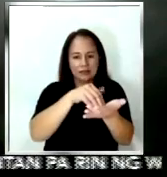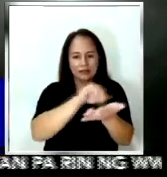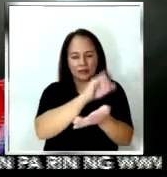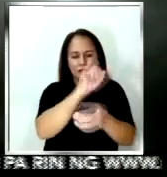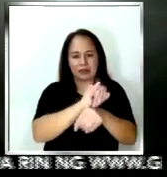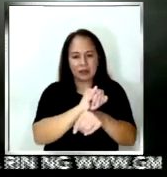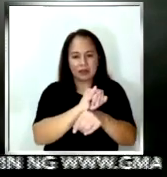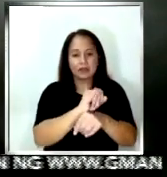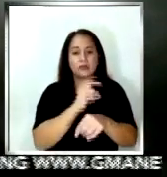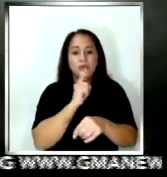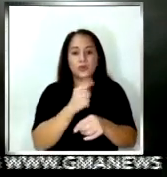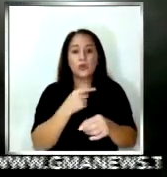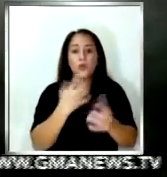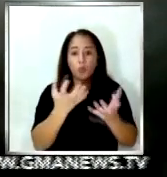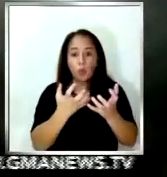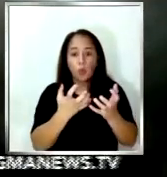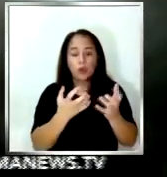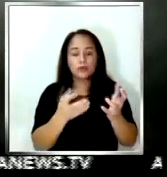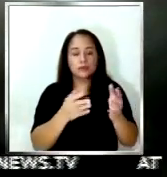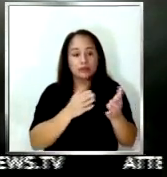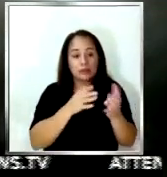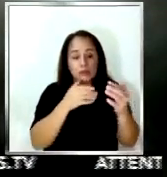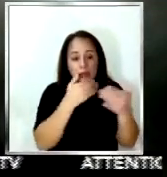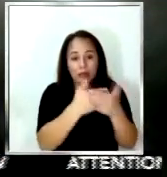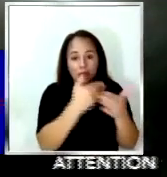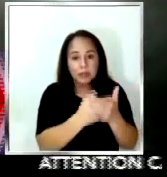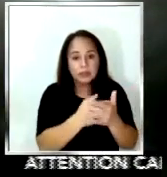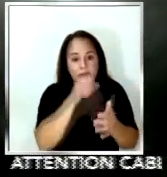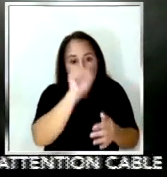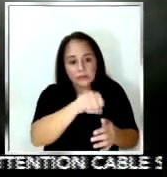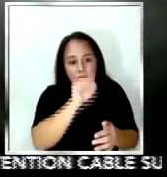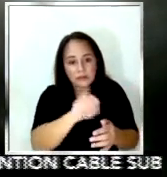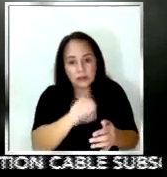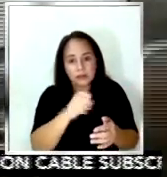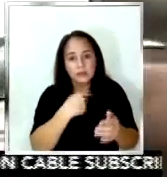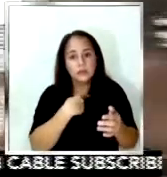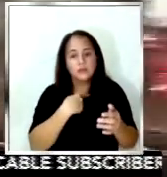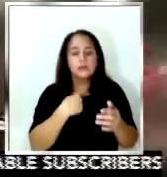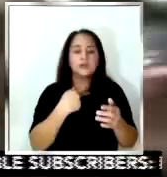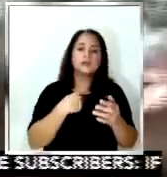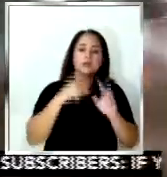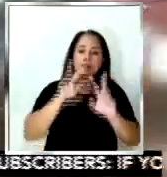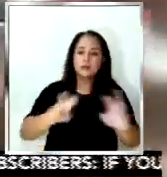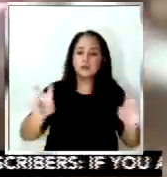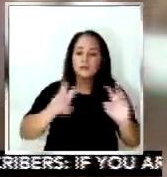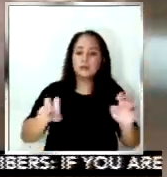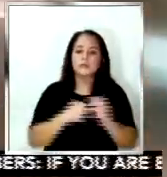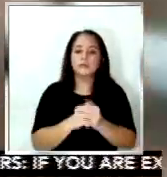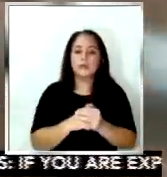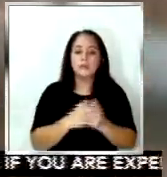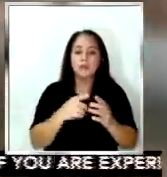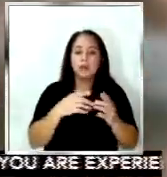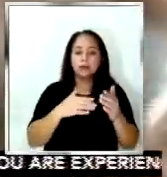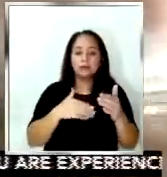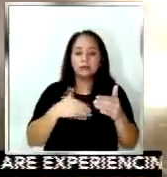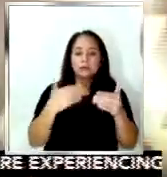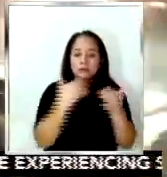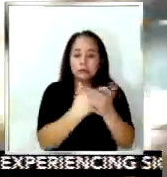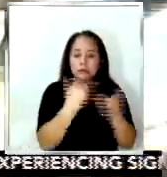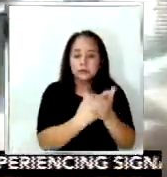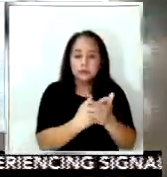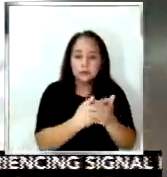ko dahil kakatukin ko dahil ayaw ko ipawalis yung sasakyan para sa investigasyon. Paglapit ko pa naman sa kanya, bigla